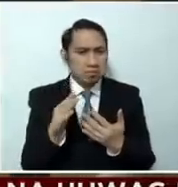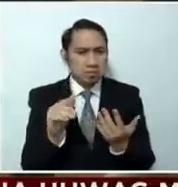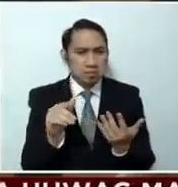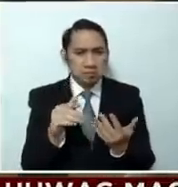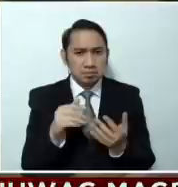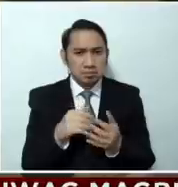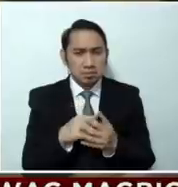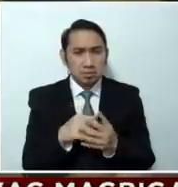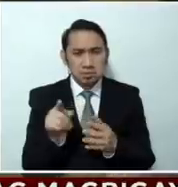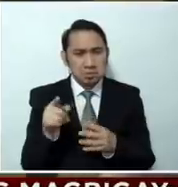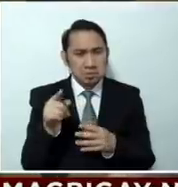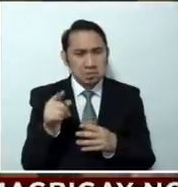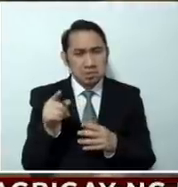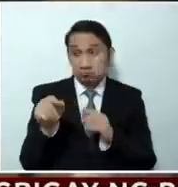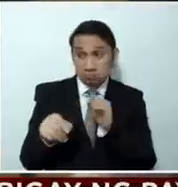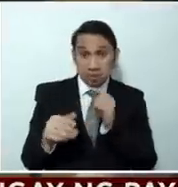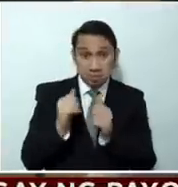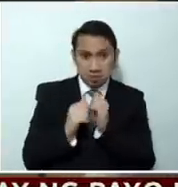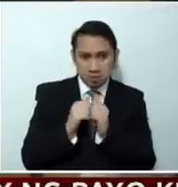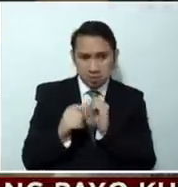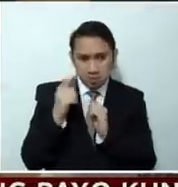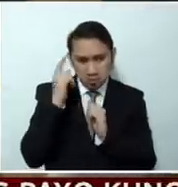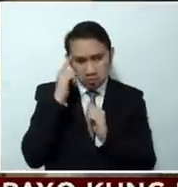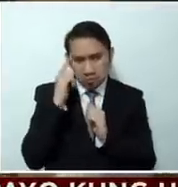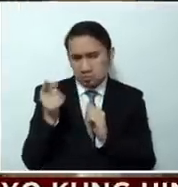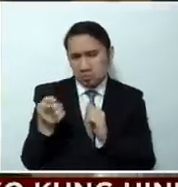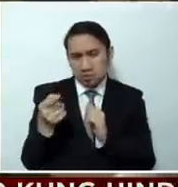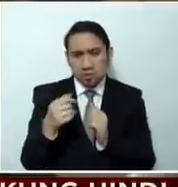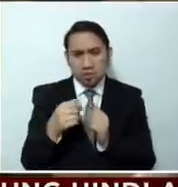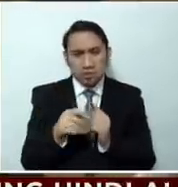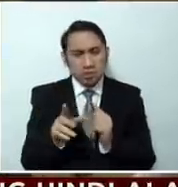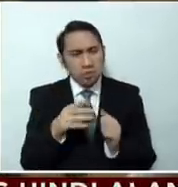So nag-akala ka because hindi niya minamadali? Yes, na totoo siya.